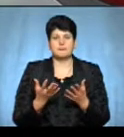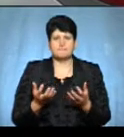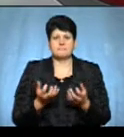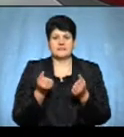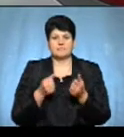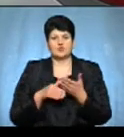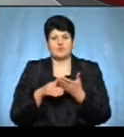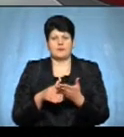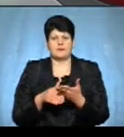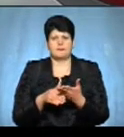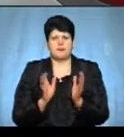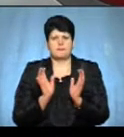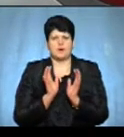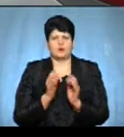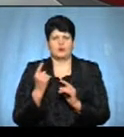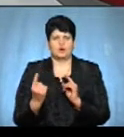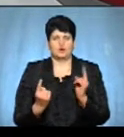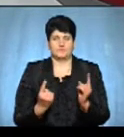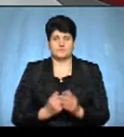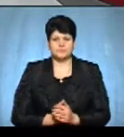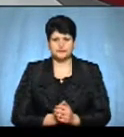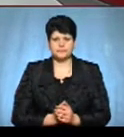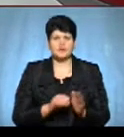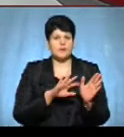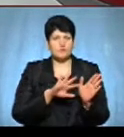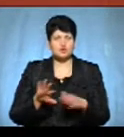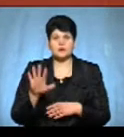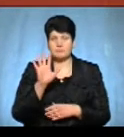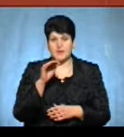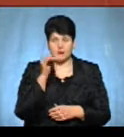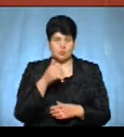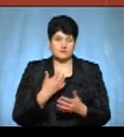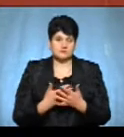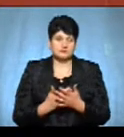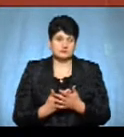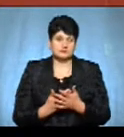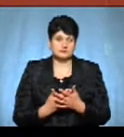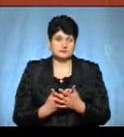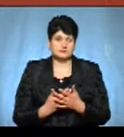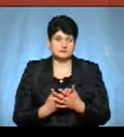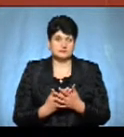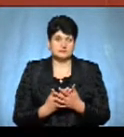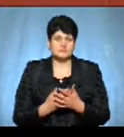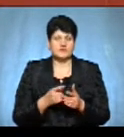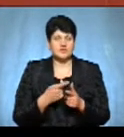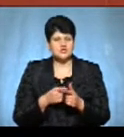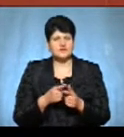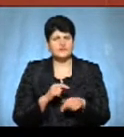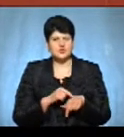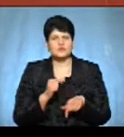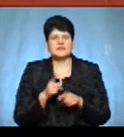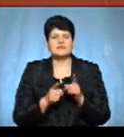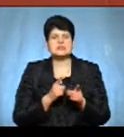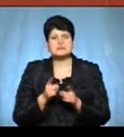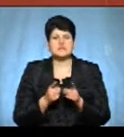так, підтримують і допомагають, піклуємося один одному. Пройшло вже 5 років, здавалося б. Чи відчуваєте ви